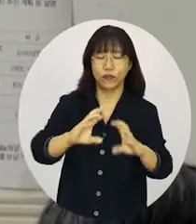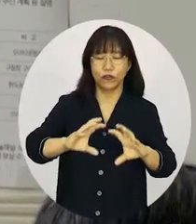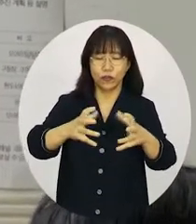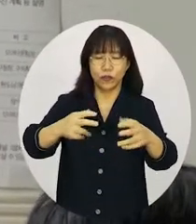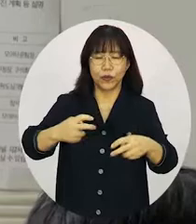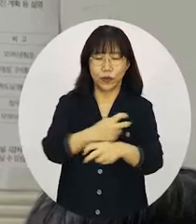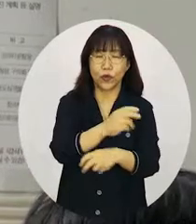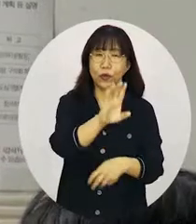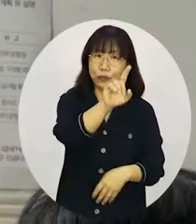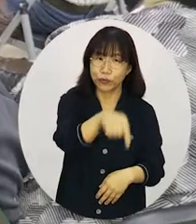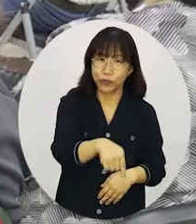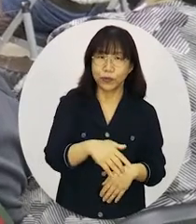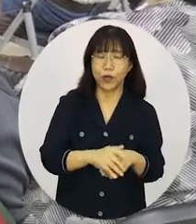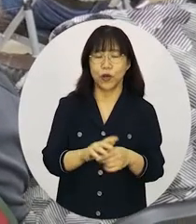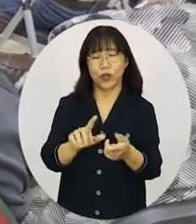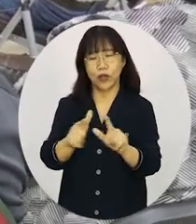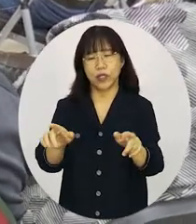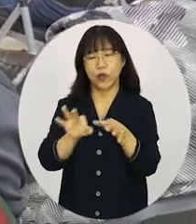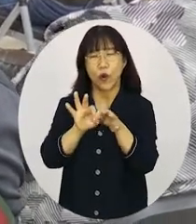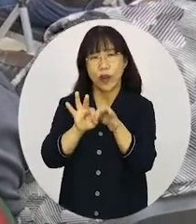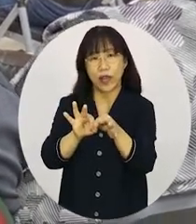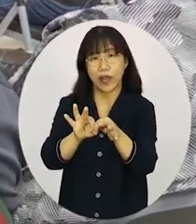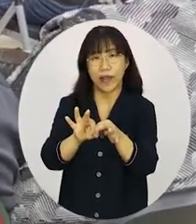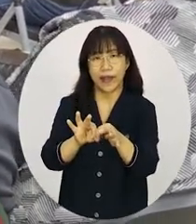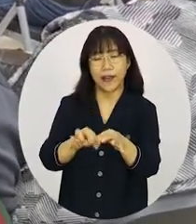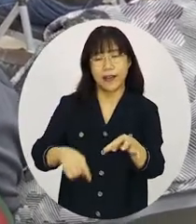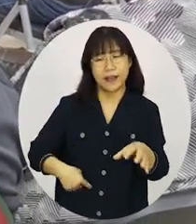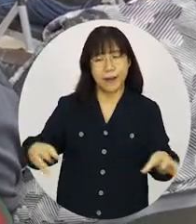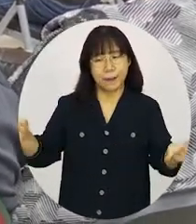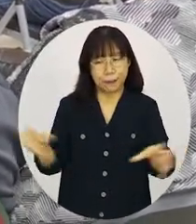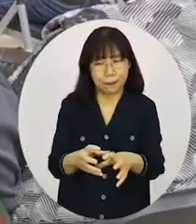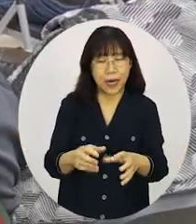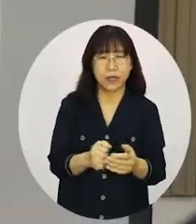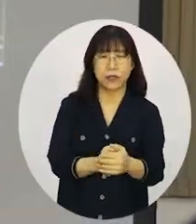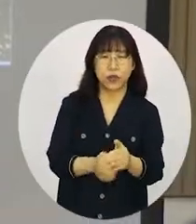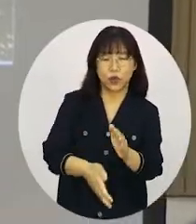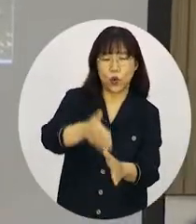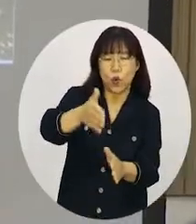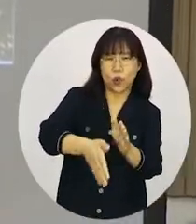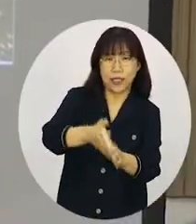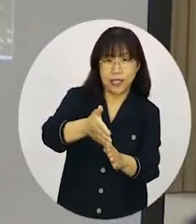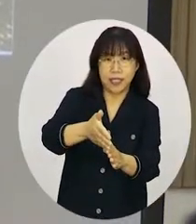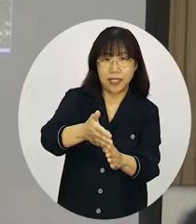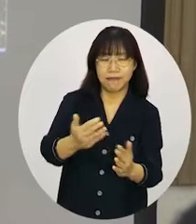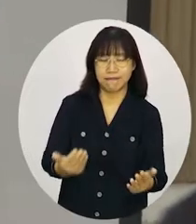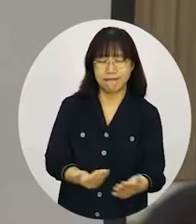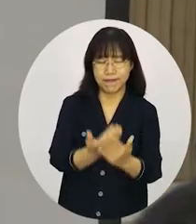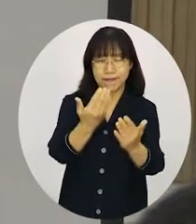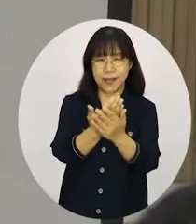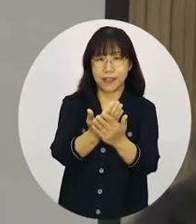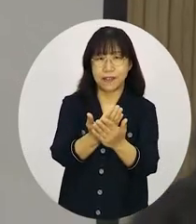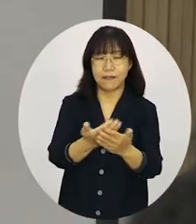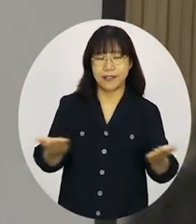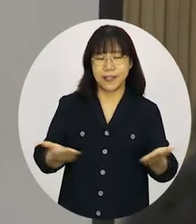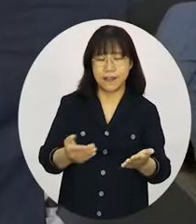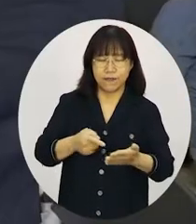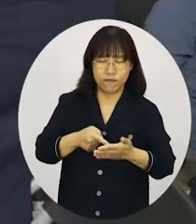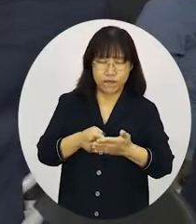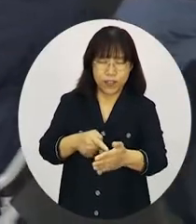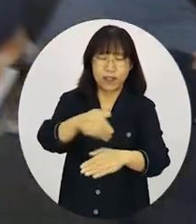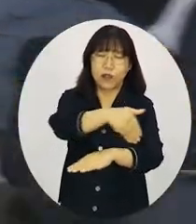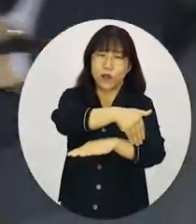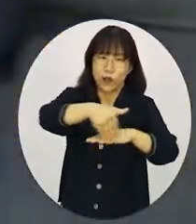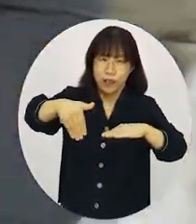시작으로 국토교통부와 서울시 등 유관기관과 적극적으로 협력해 원도심 활성화 사업을 속도감 있게 추진해